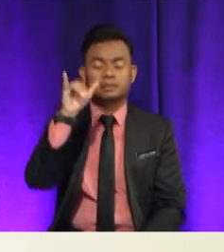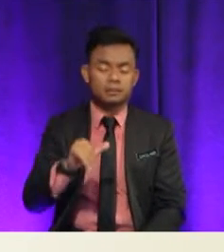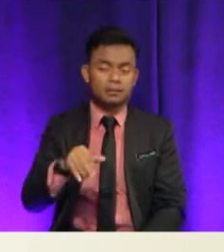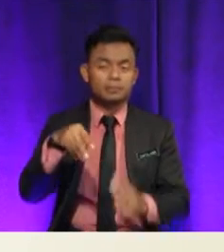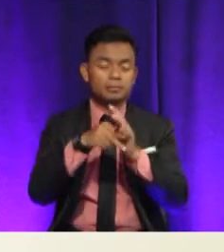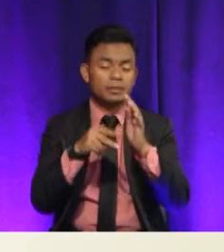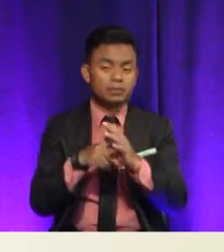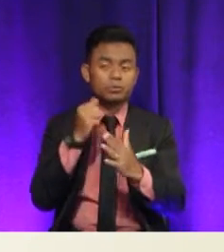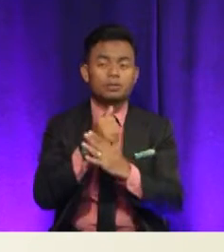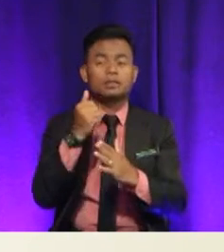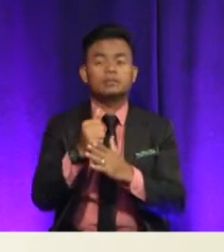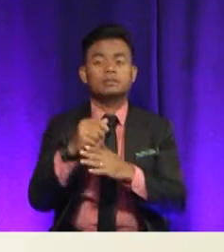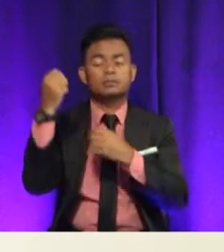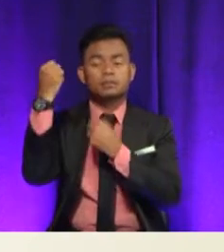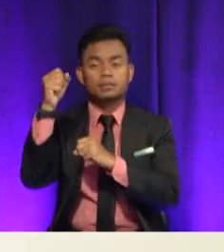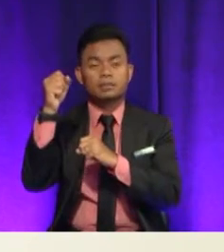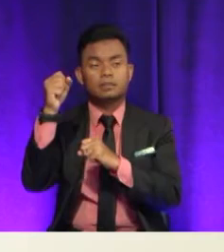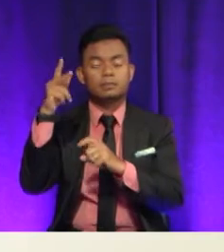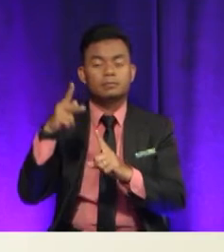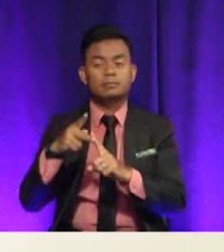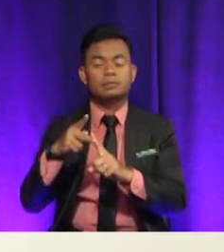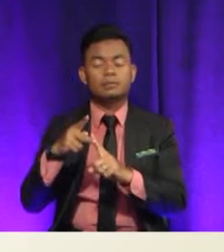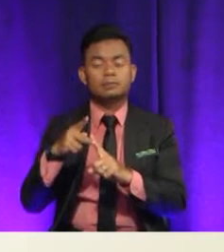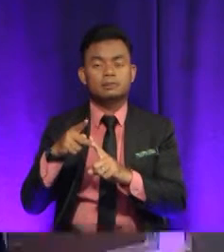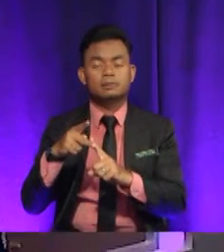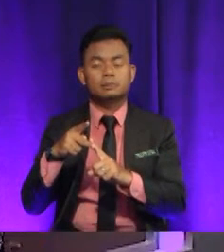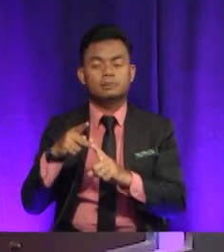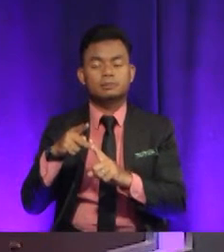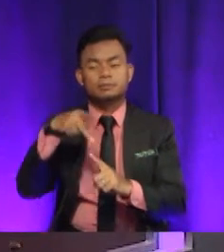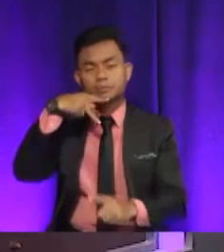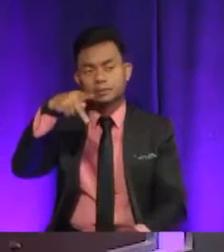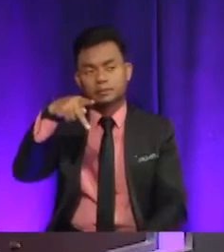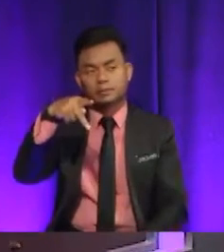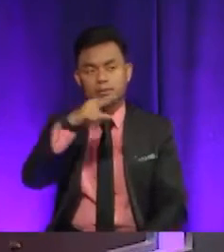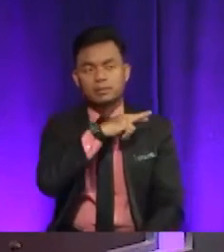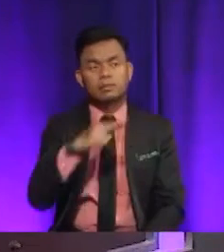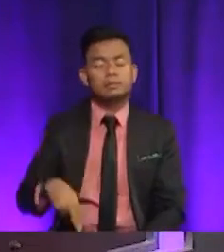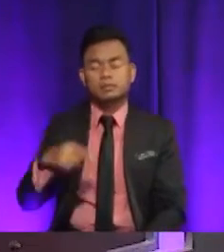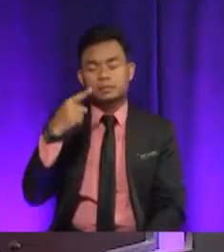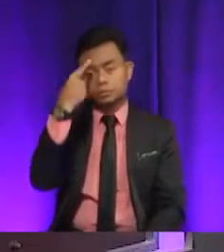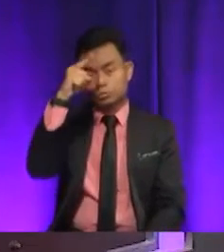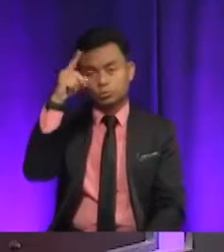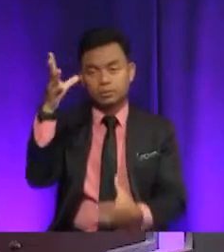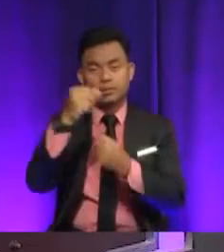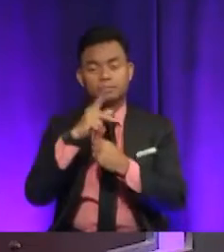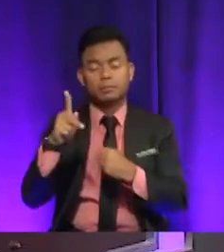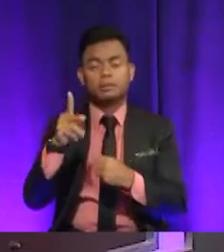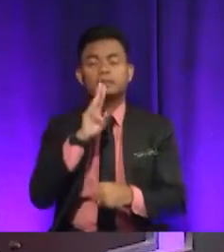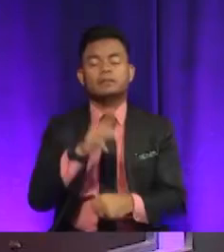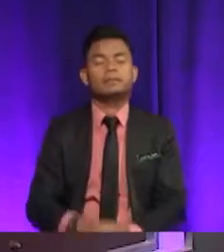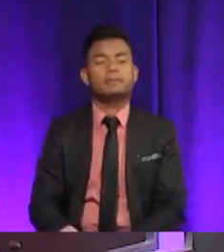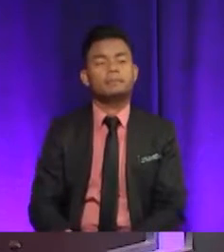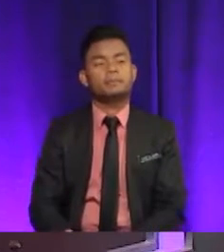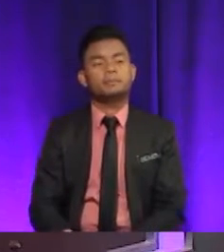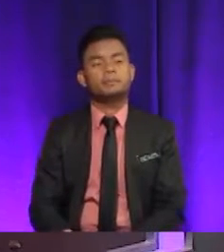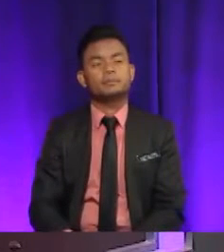taat kepada perintah Raja untuk mendapatkan air oke Ini keunggulan ini kepribadian unggul pada